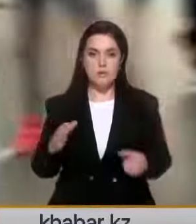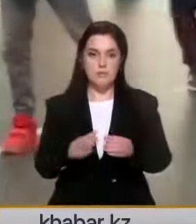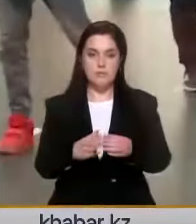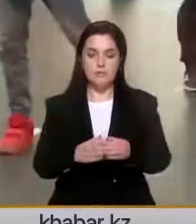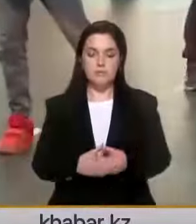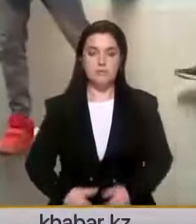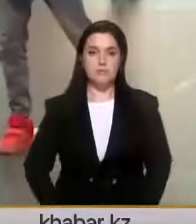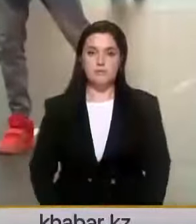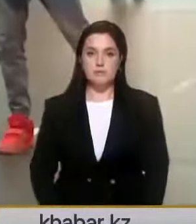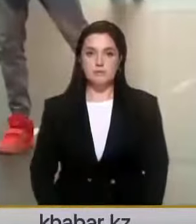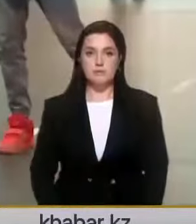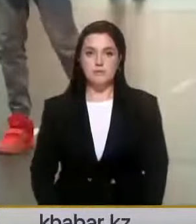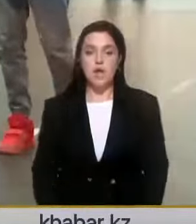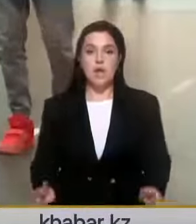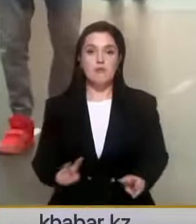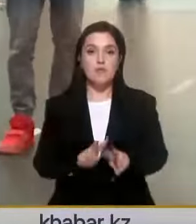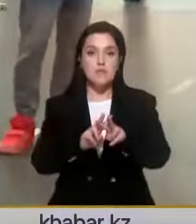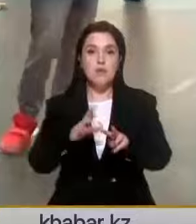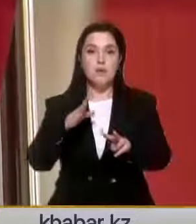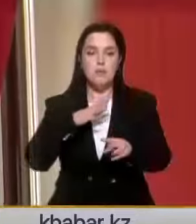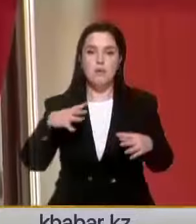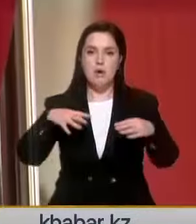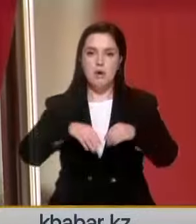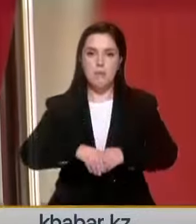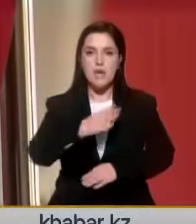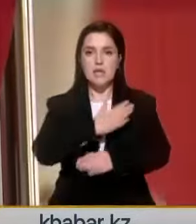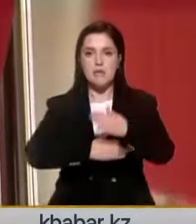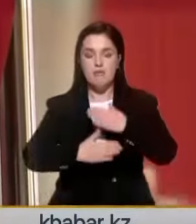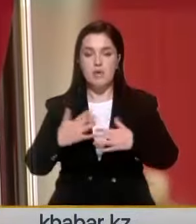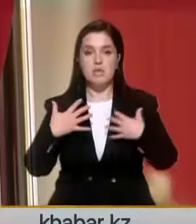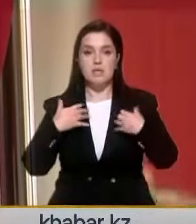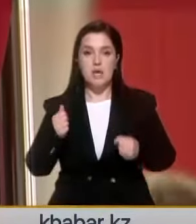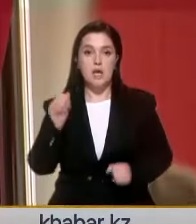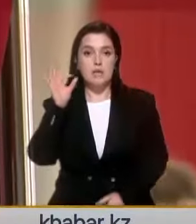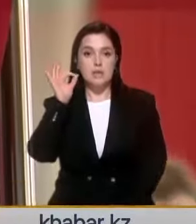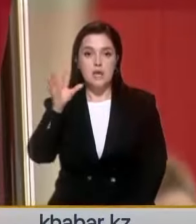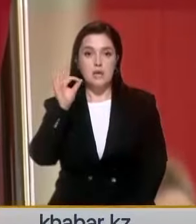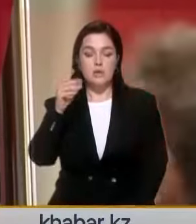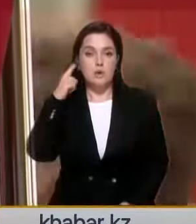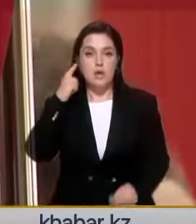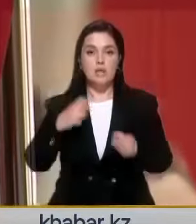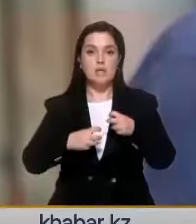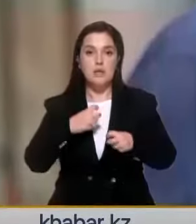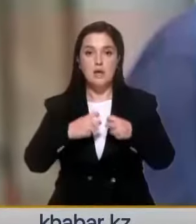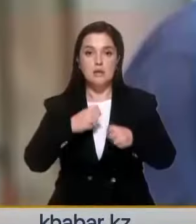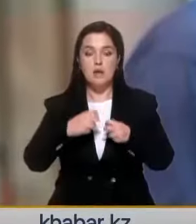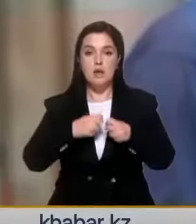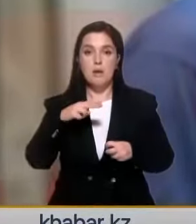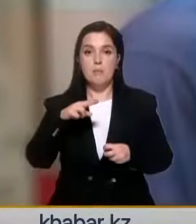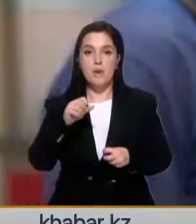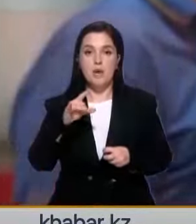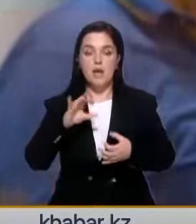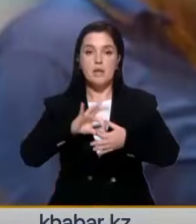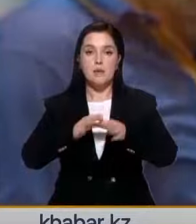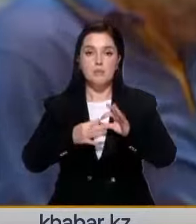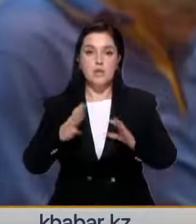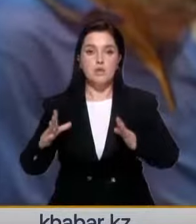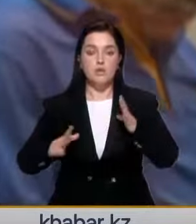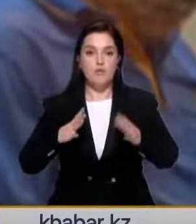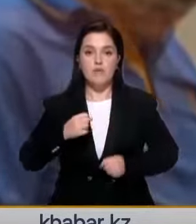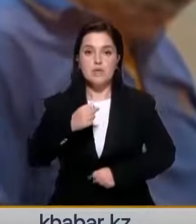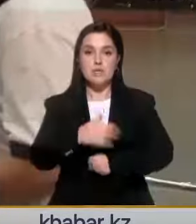команде в столице прошёл инклюзивный турнир по Дарт среди людей с нарушением слуха паралимпийский тренировочный центр собрал участников из разных